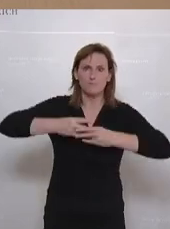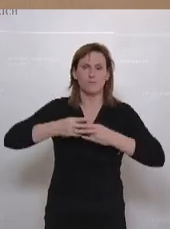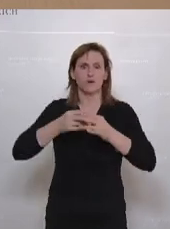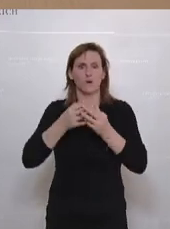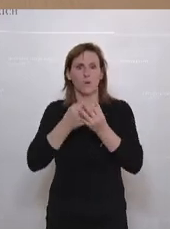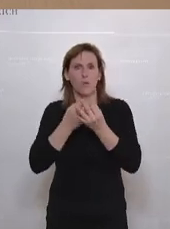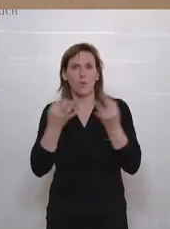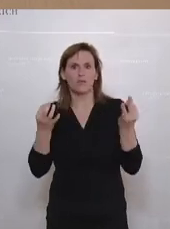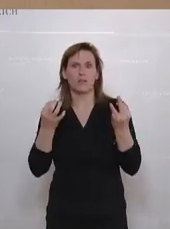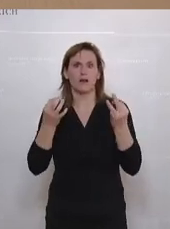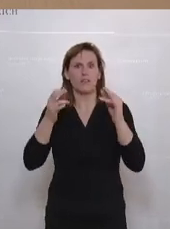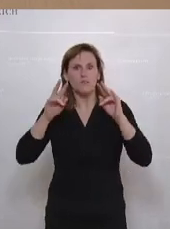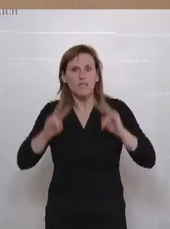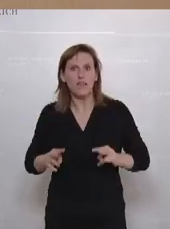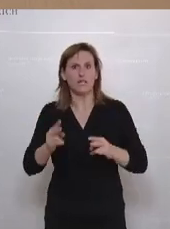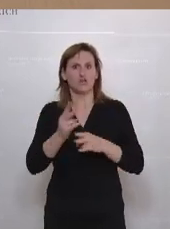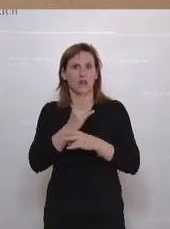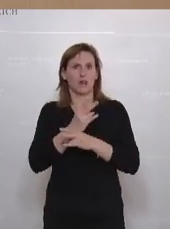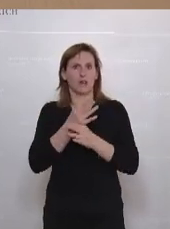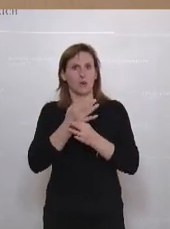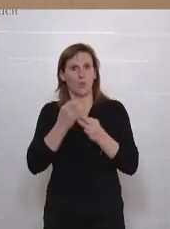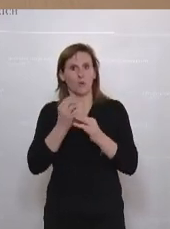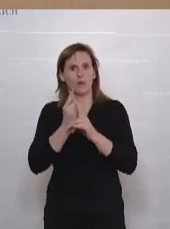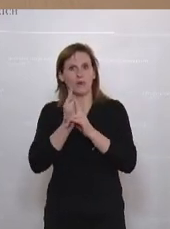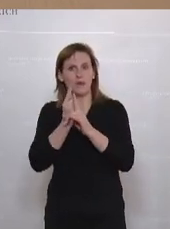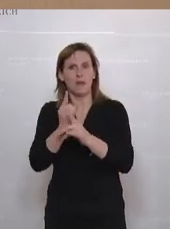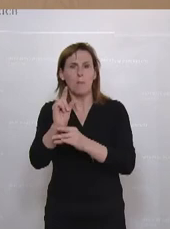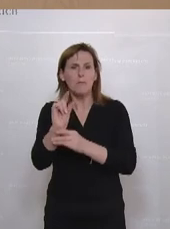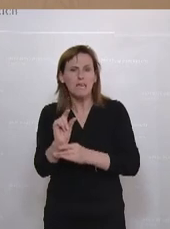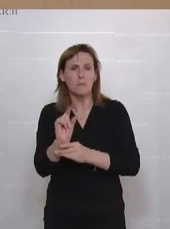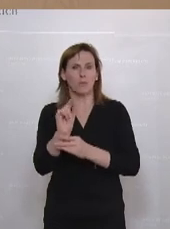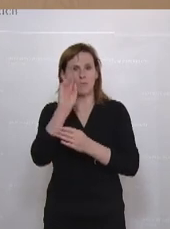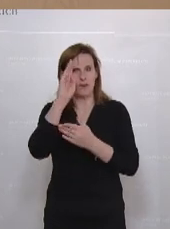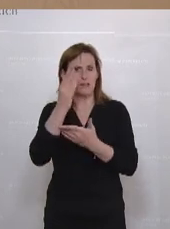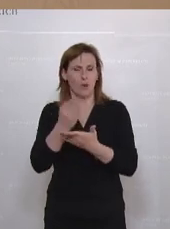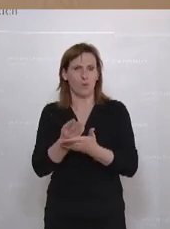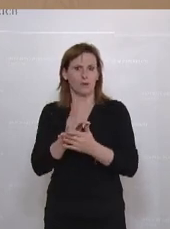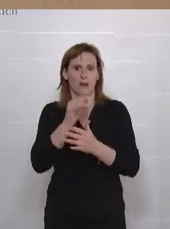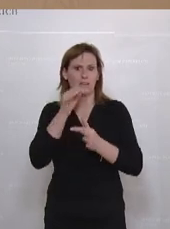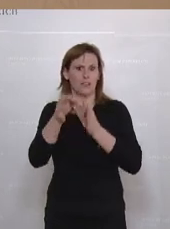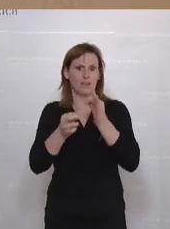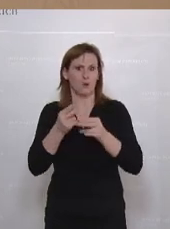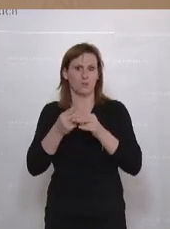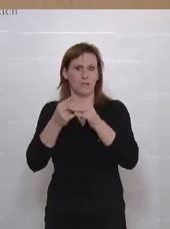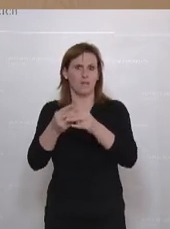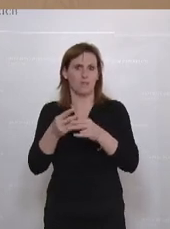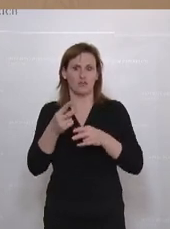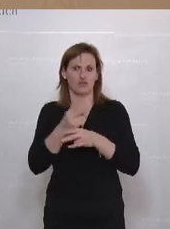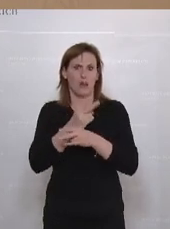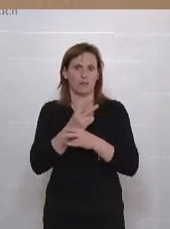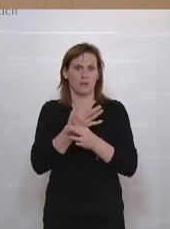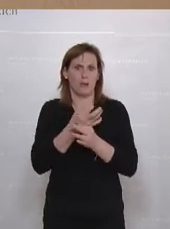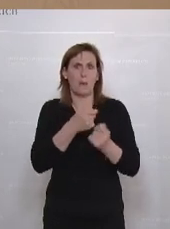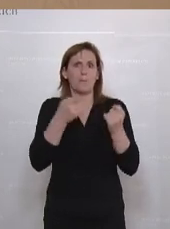ein Minimum an Verlässlichkeit bei den öffentlichen Strukturen wird Entwicklungshilfe in einem Staat auch wenig bewirken können. Das heißt, ihr braucht